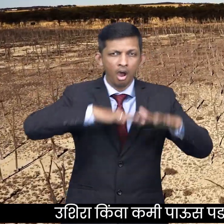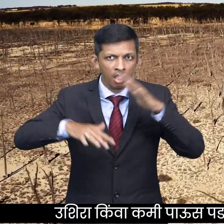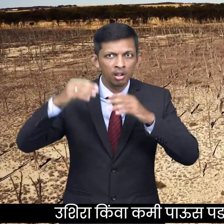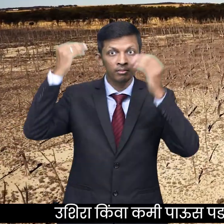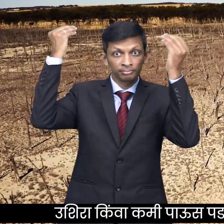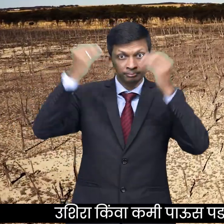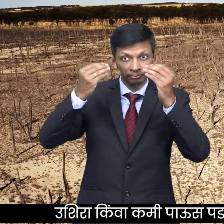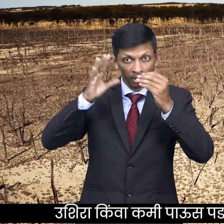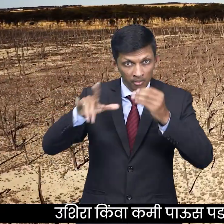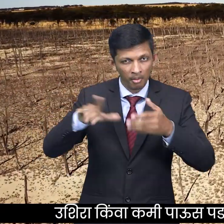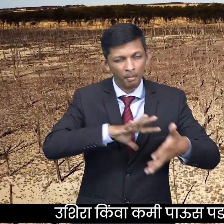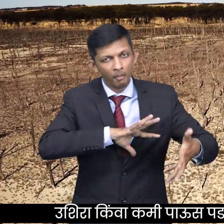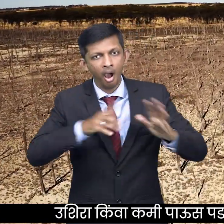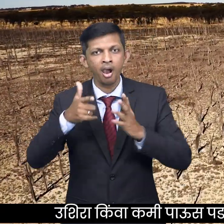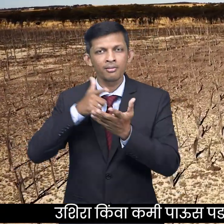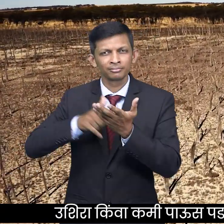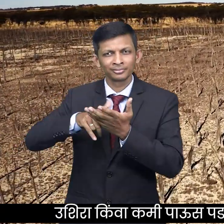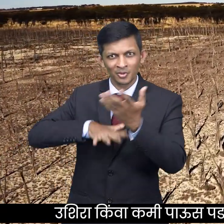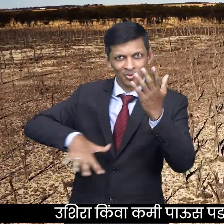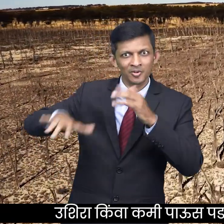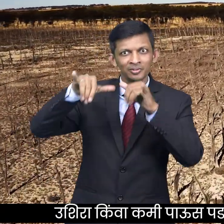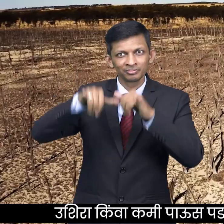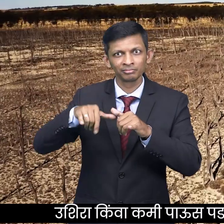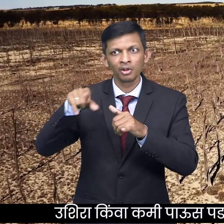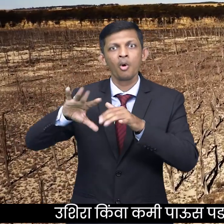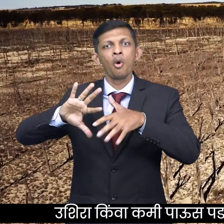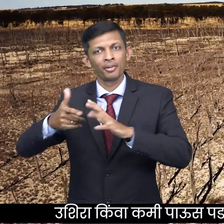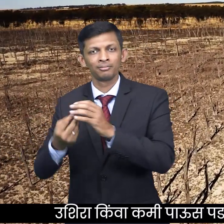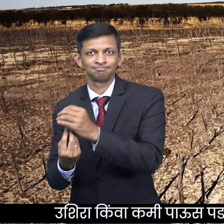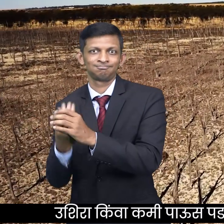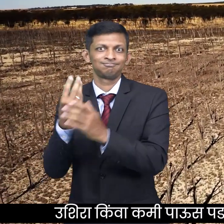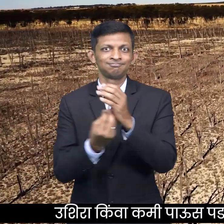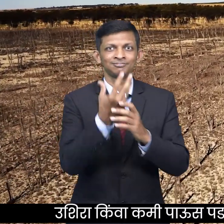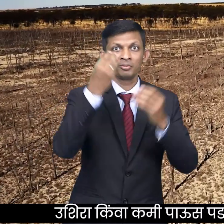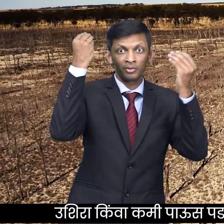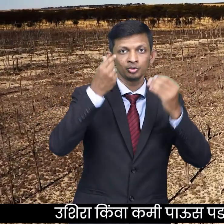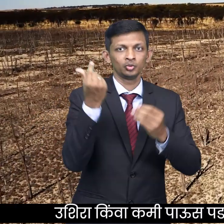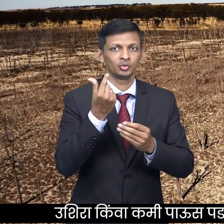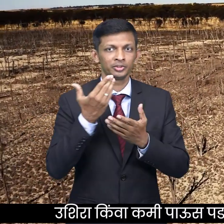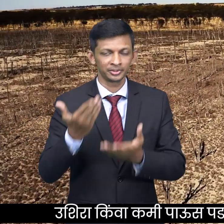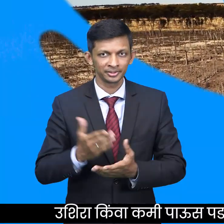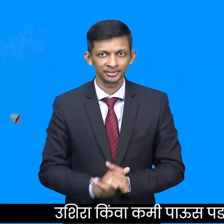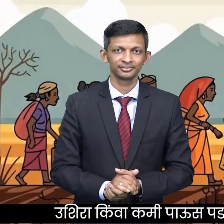उशिरा किंवा कमी पाऊस पडल्याने शेतीयोग्य जमीन शेतीयोग्य राहू शकत नाही.